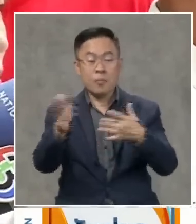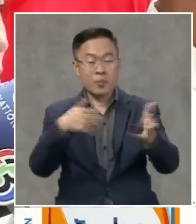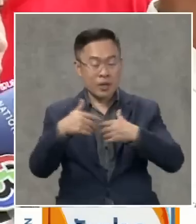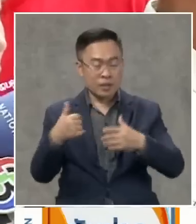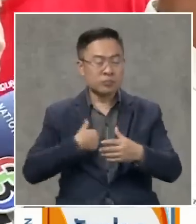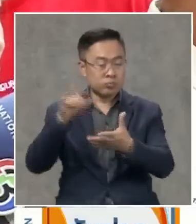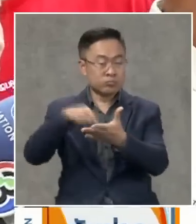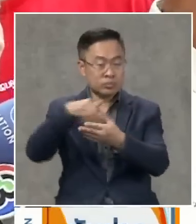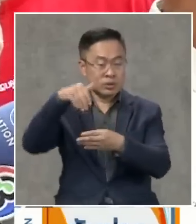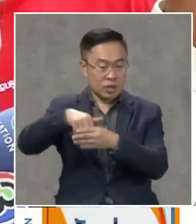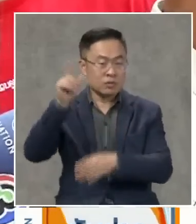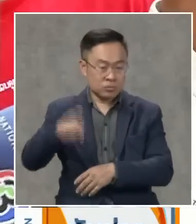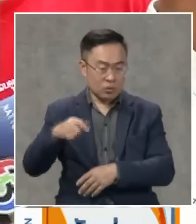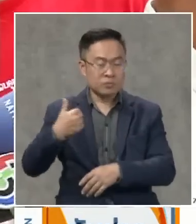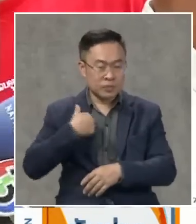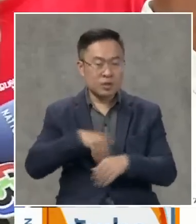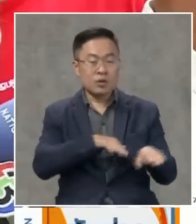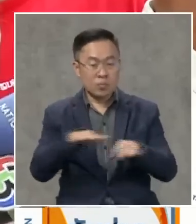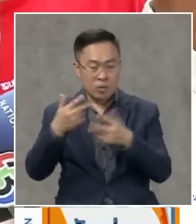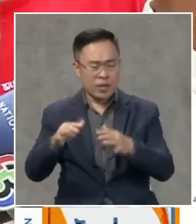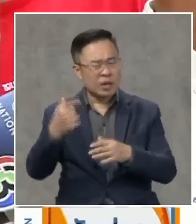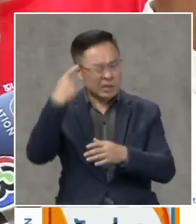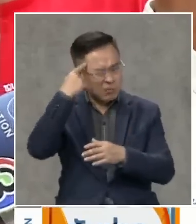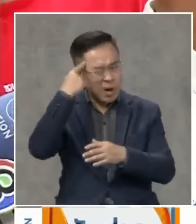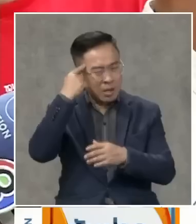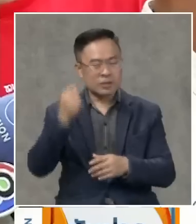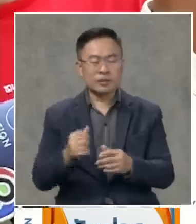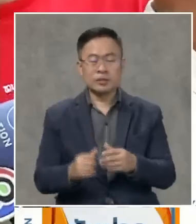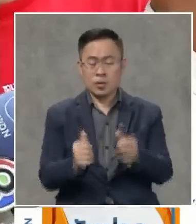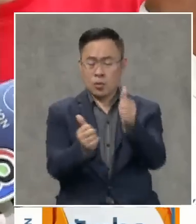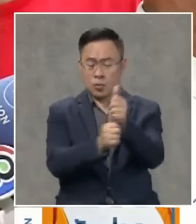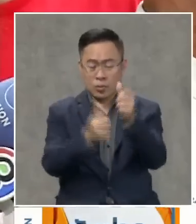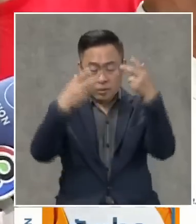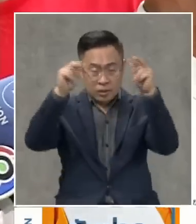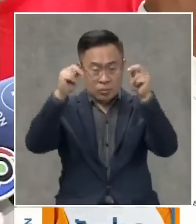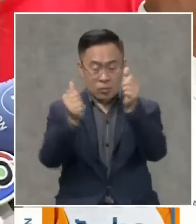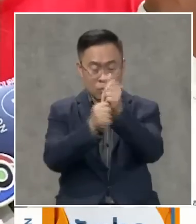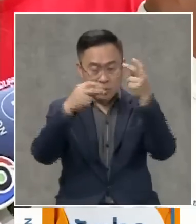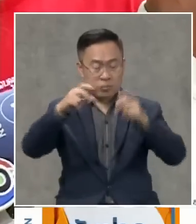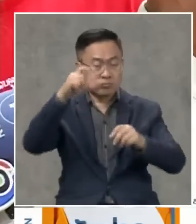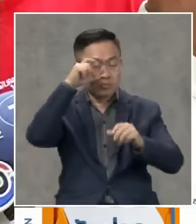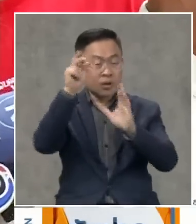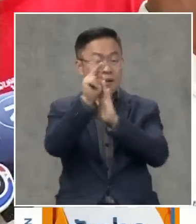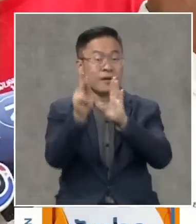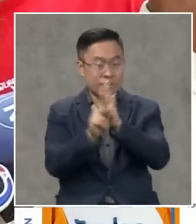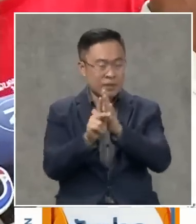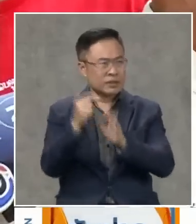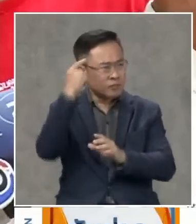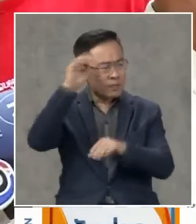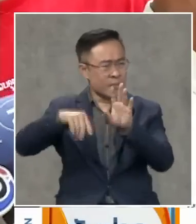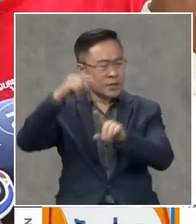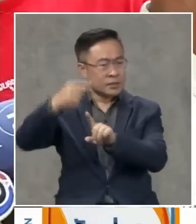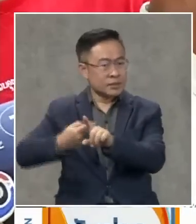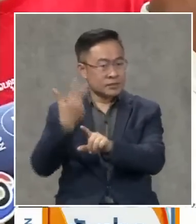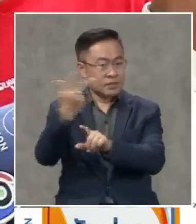น่นอนแต่จากเอกสารของนายวิษณุเครืองามรองนายกรัฐมนตรีที่ปรากฏระบุแน่ชัดว่าจะยุบสภาวันที่15มีนาคม